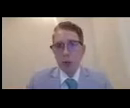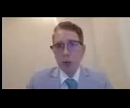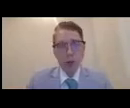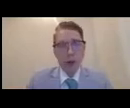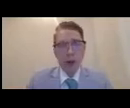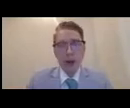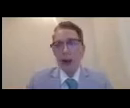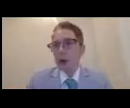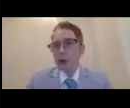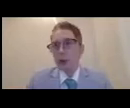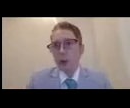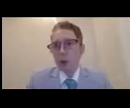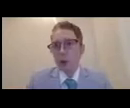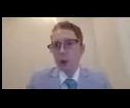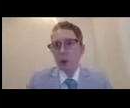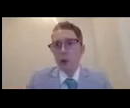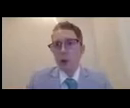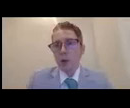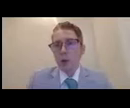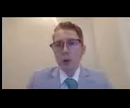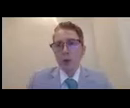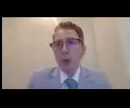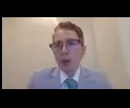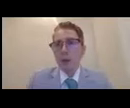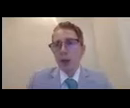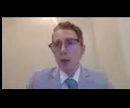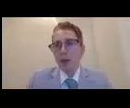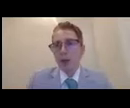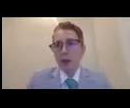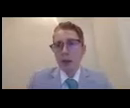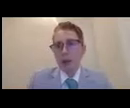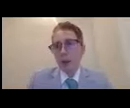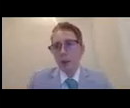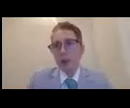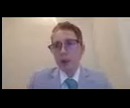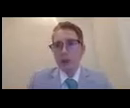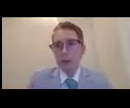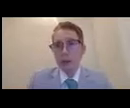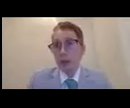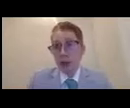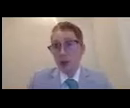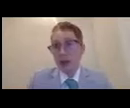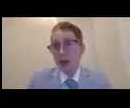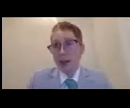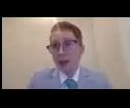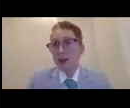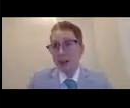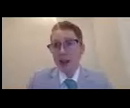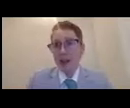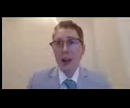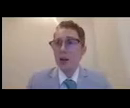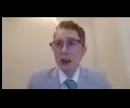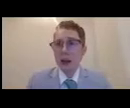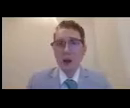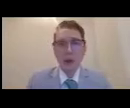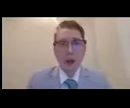après chirurgie plus importante, peut-être oui, il serait important de faire une évaluation de santé mentale dans une